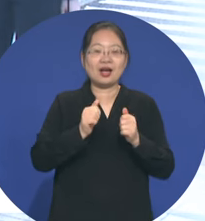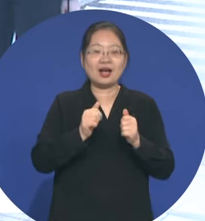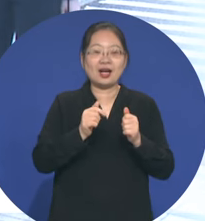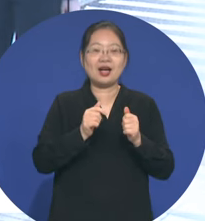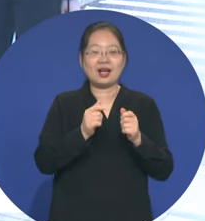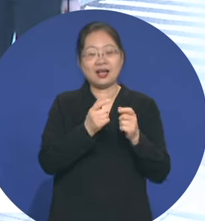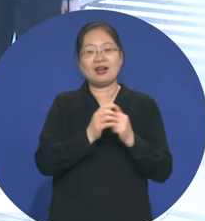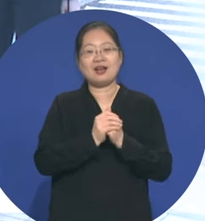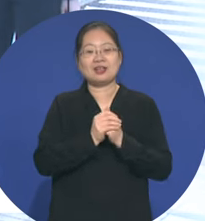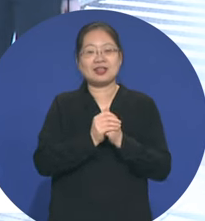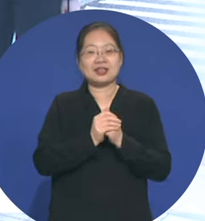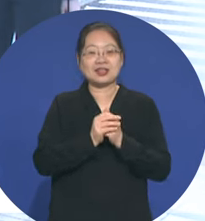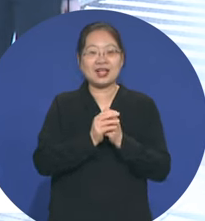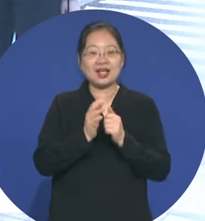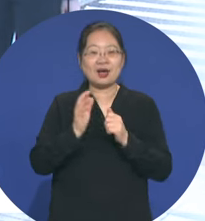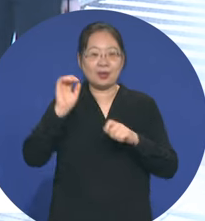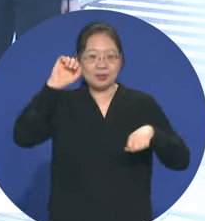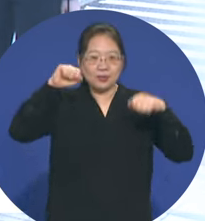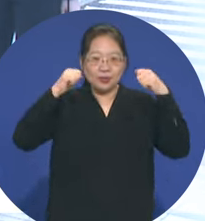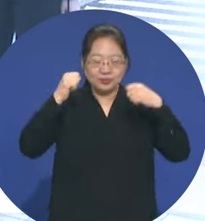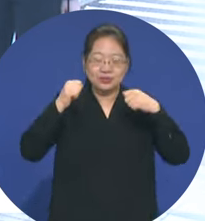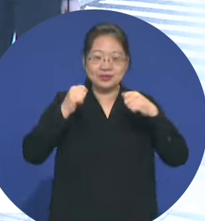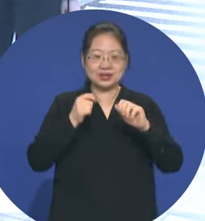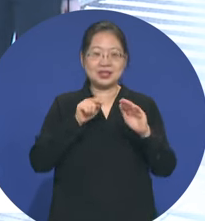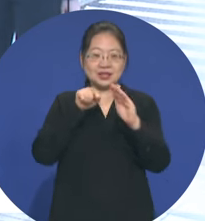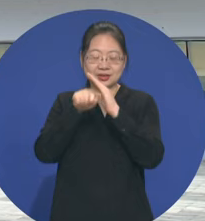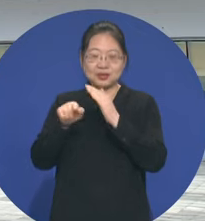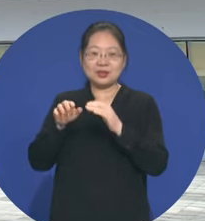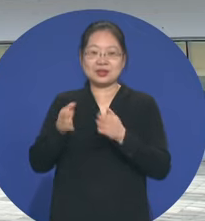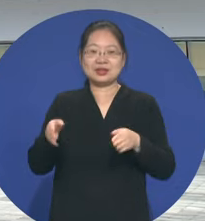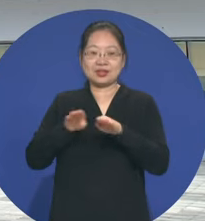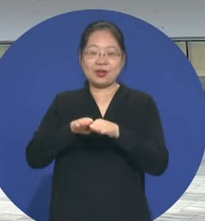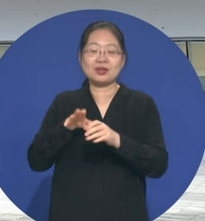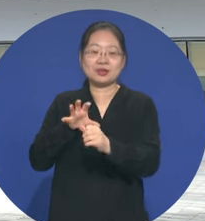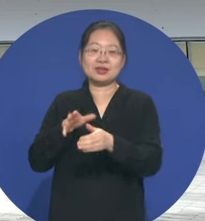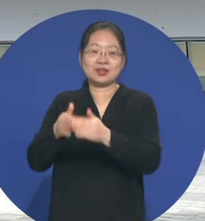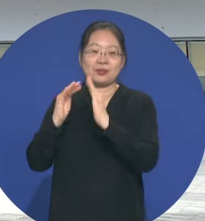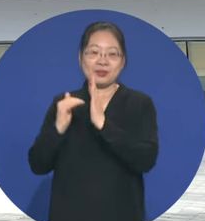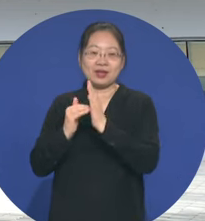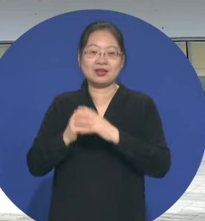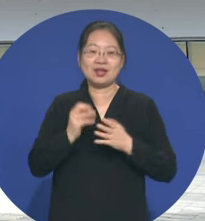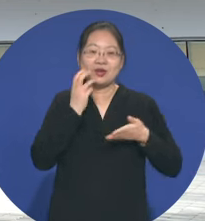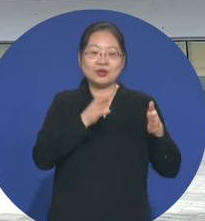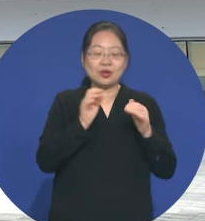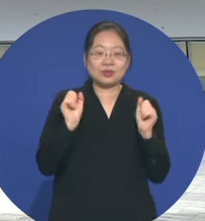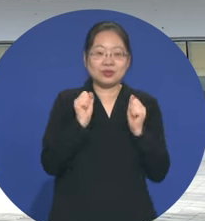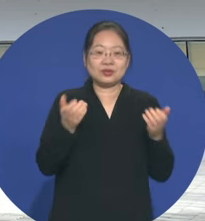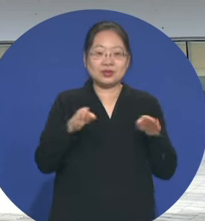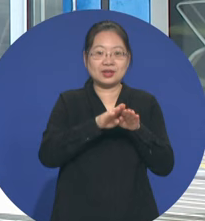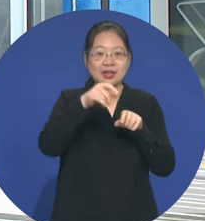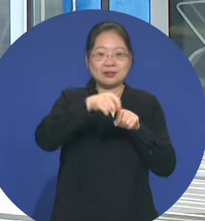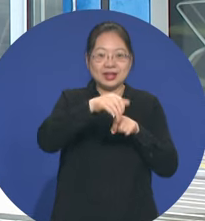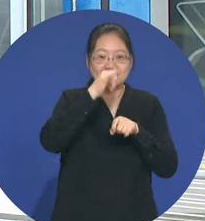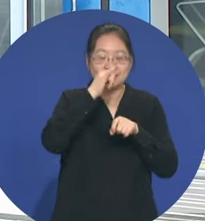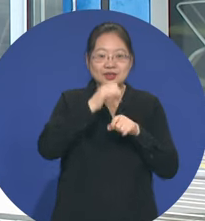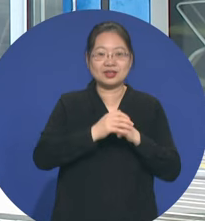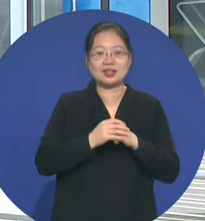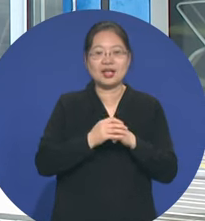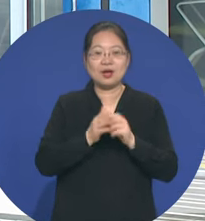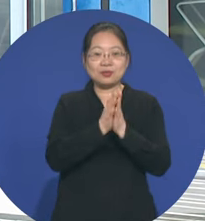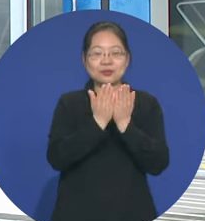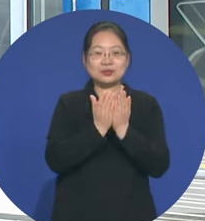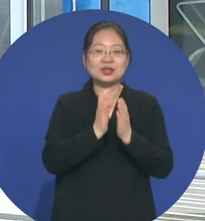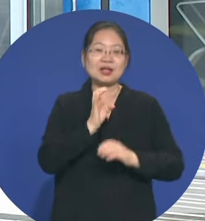끌고 있습니다 자세한 내용 최창순 기자가 취재했습니다 경기도 북부청사 앞에 있는 경기 평화 강장